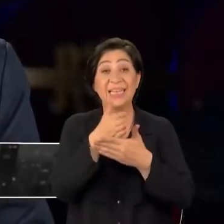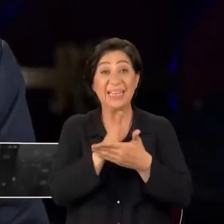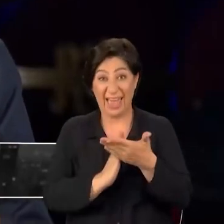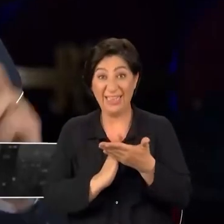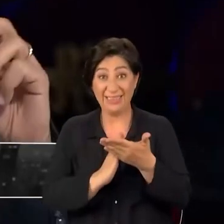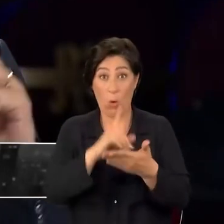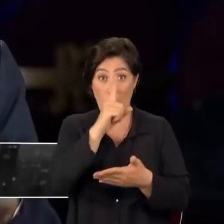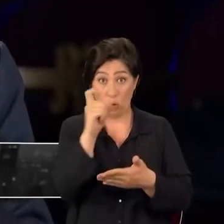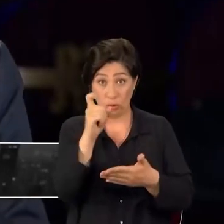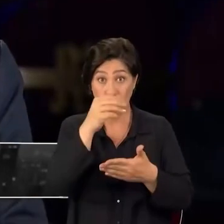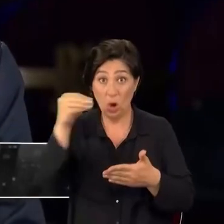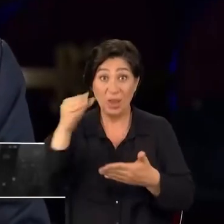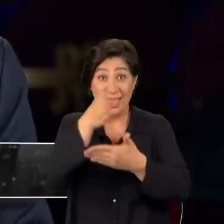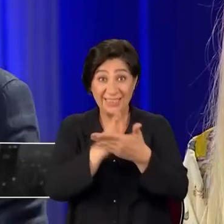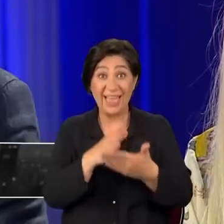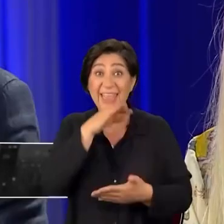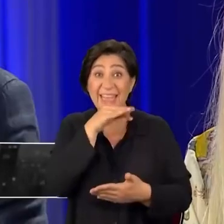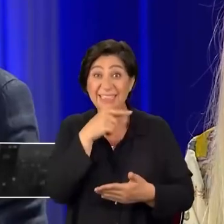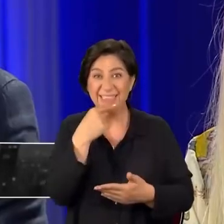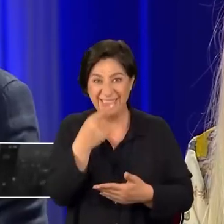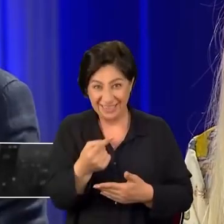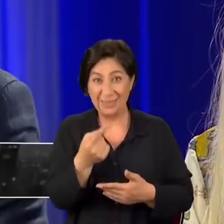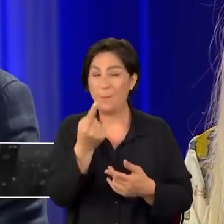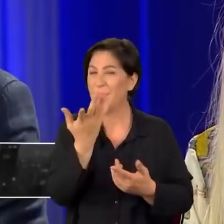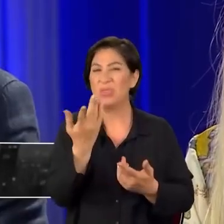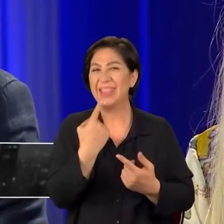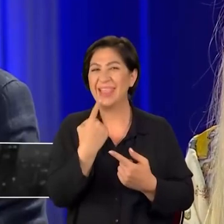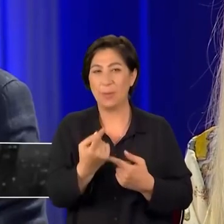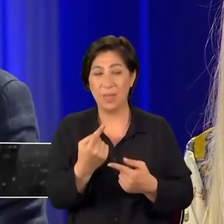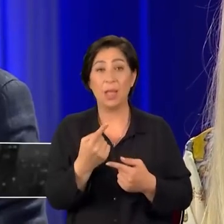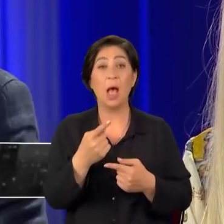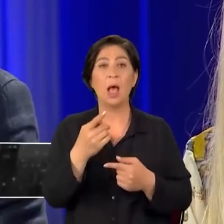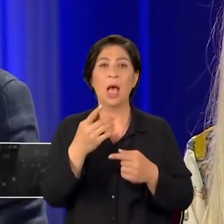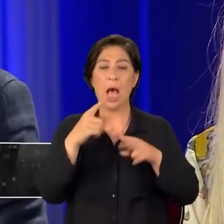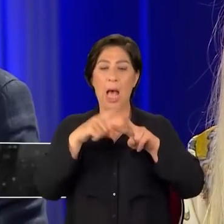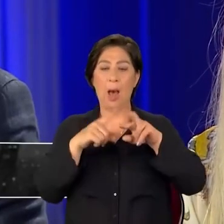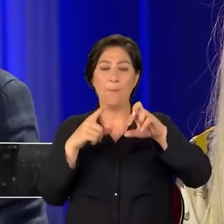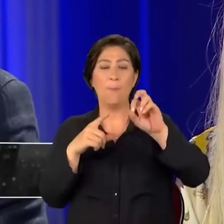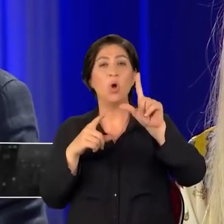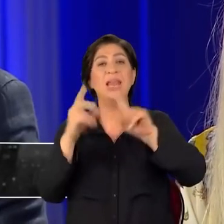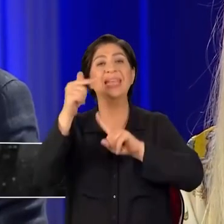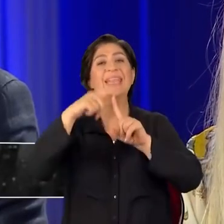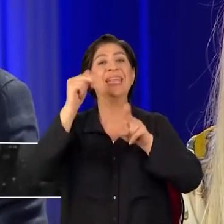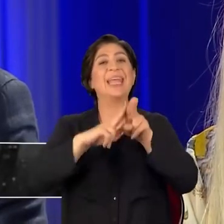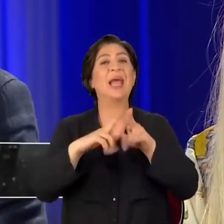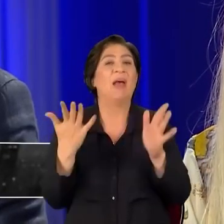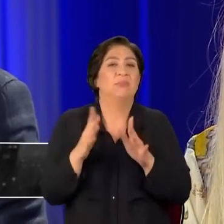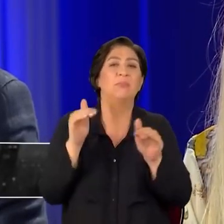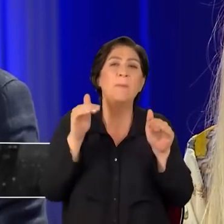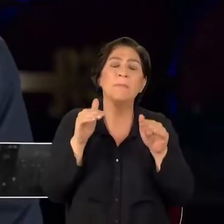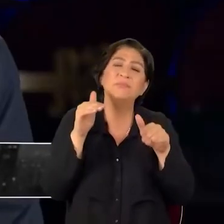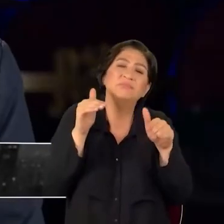bizim ihtiyarların deyimiyle biraz sonra değineceğim niye böyle dediğimi apolitik görünüyor. Parti